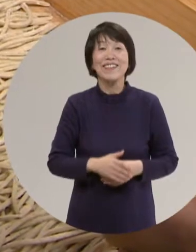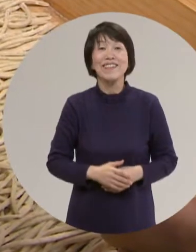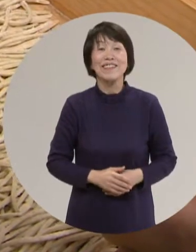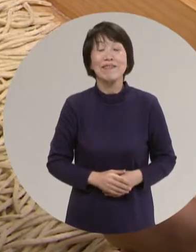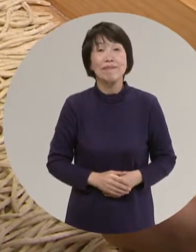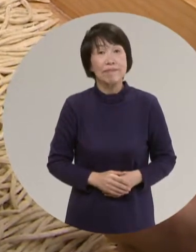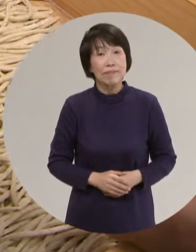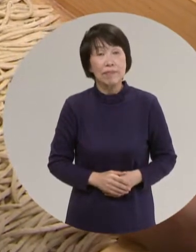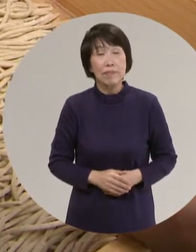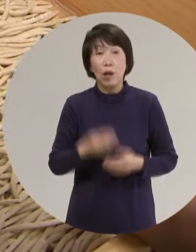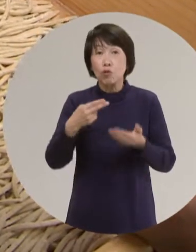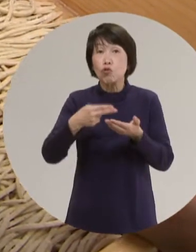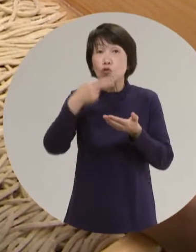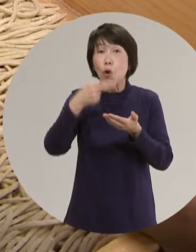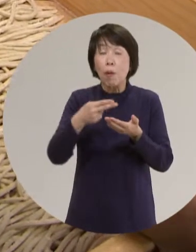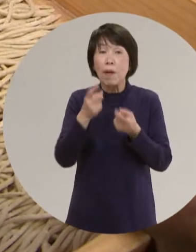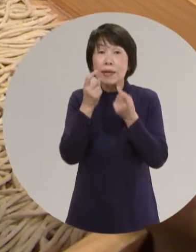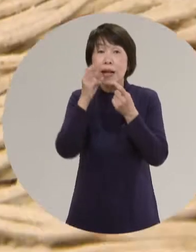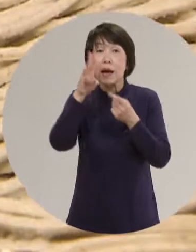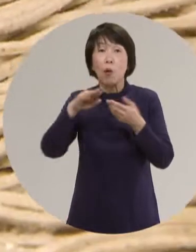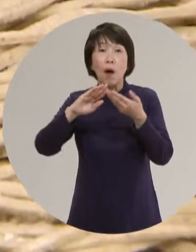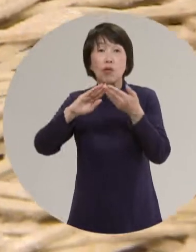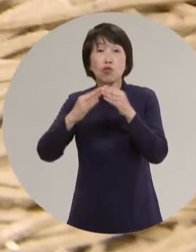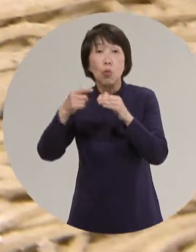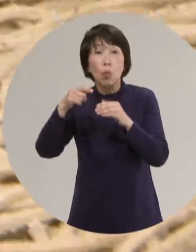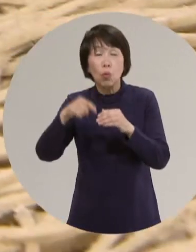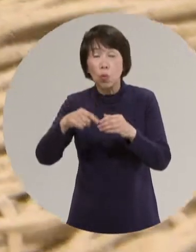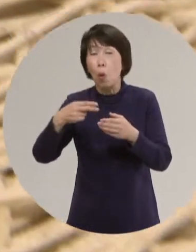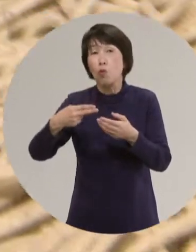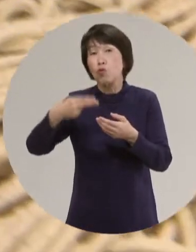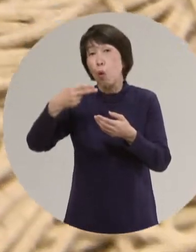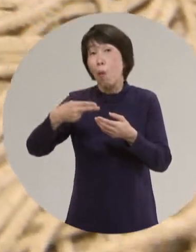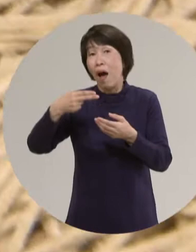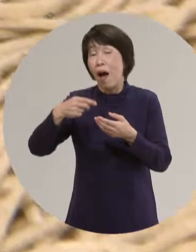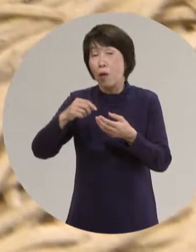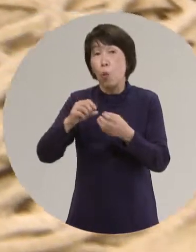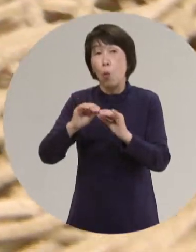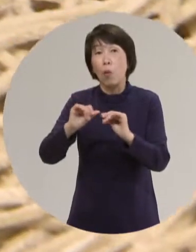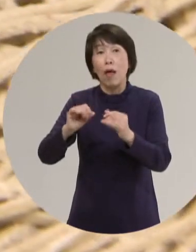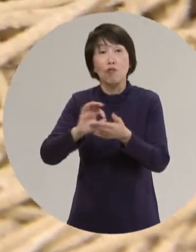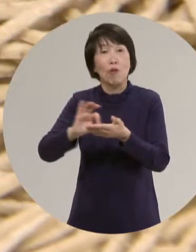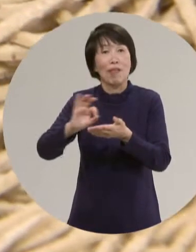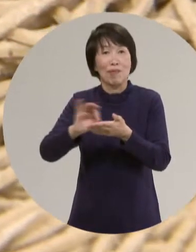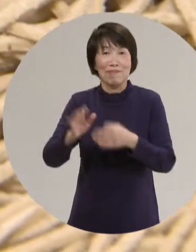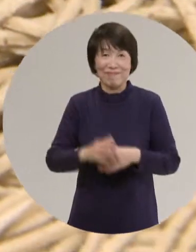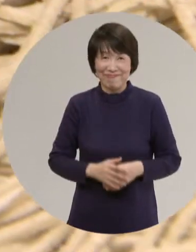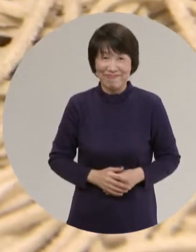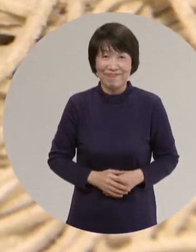そばは稲川町産のそば粉を使った10割そば。